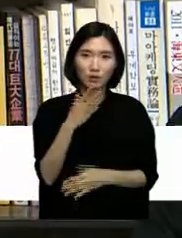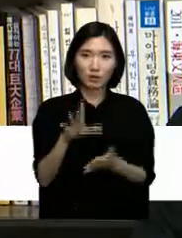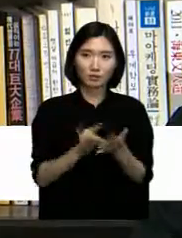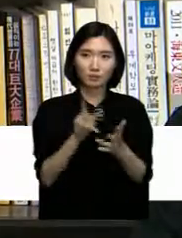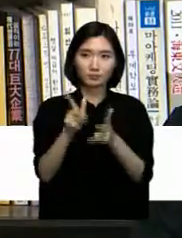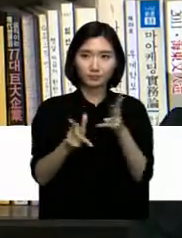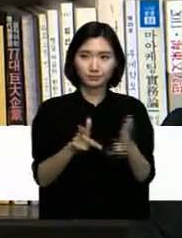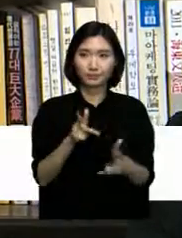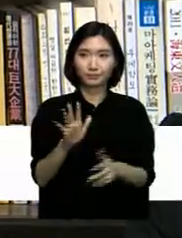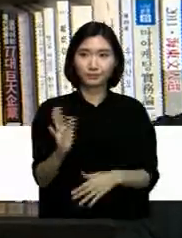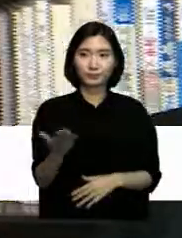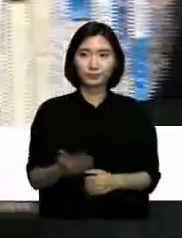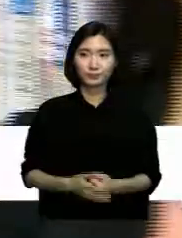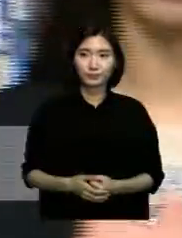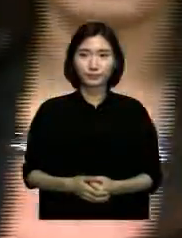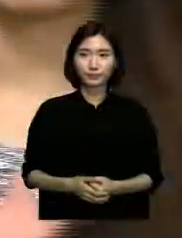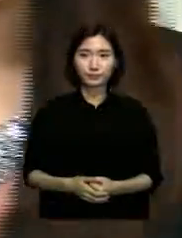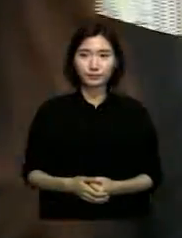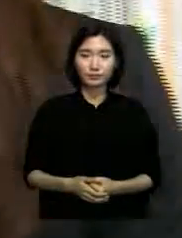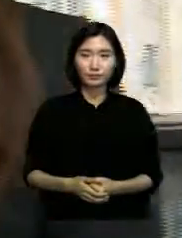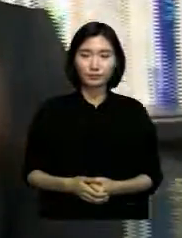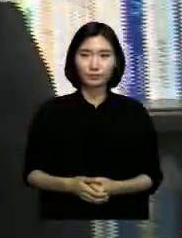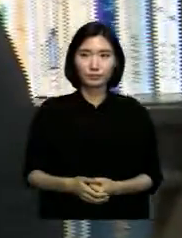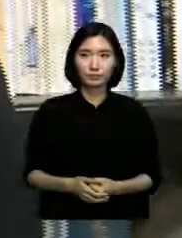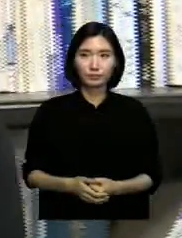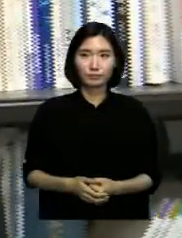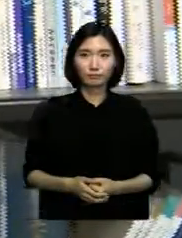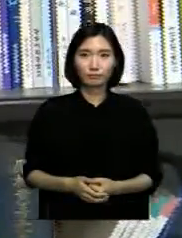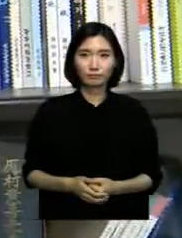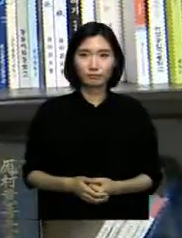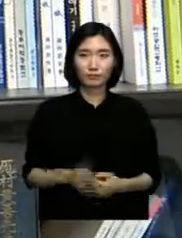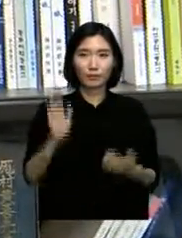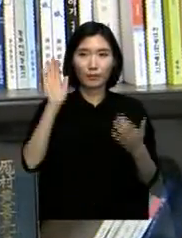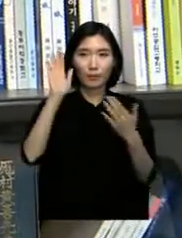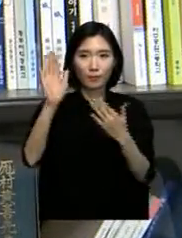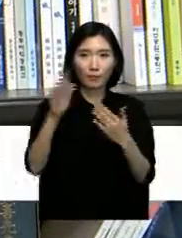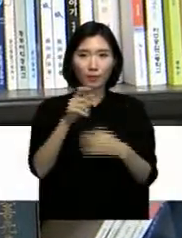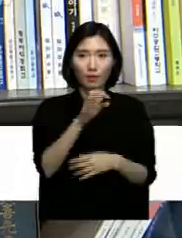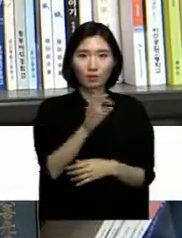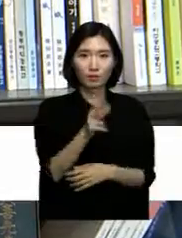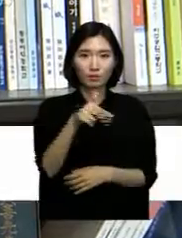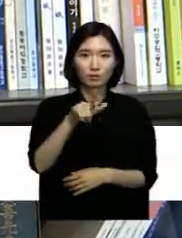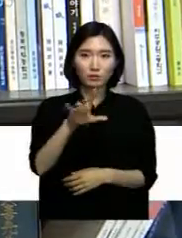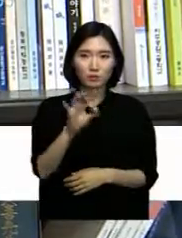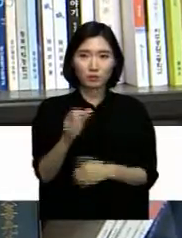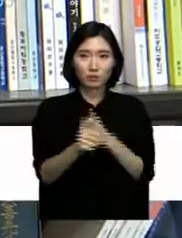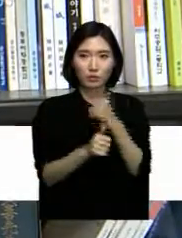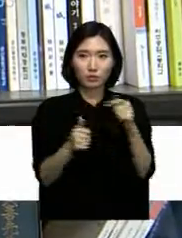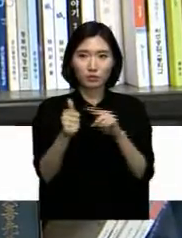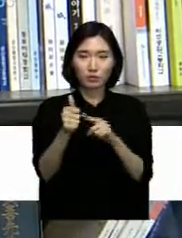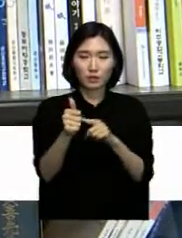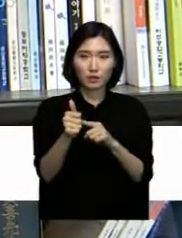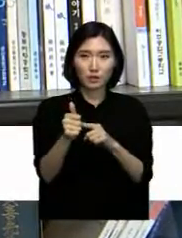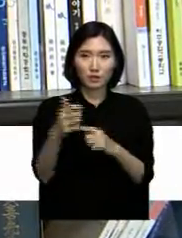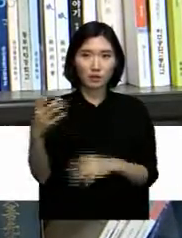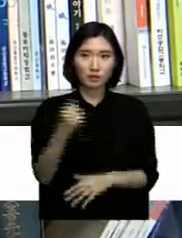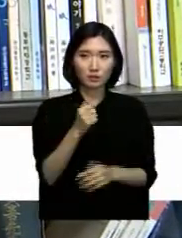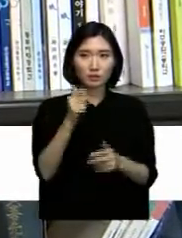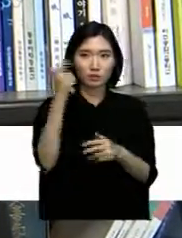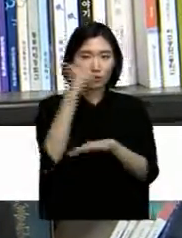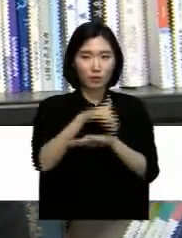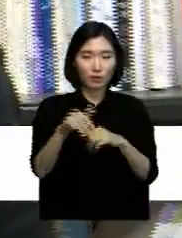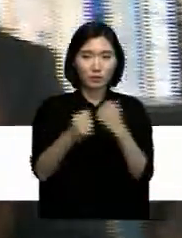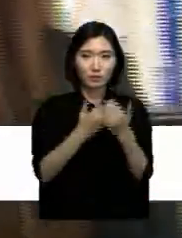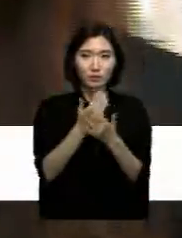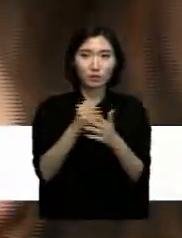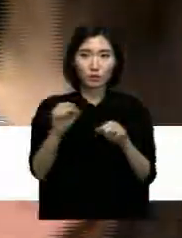핵심 사업이라고 할수 있습니다. 네, 그렇군요. 그렇다면 앞으로 연정위원장으로서 갖고 계신 계획 설명을 부탁드립니다. 네,